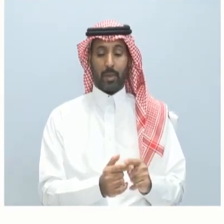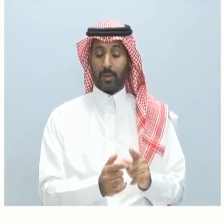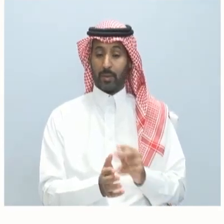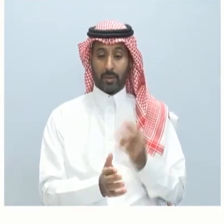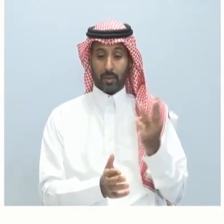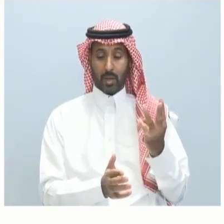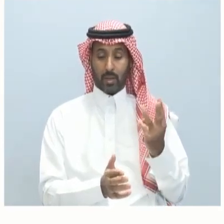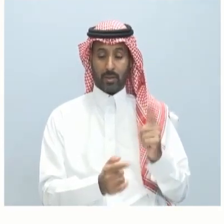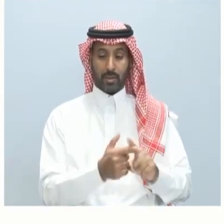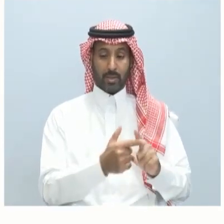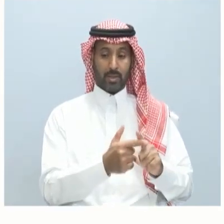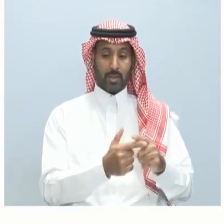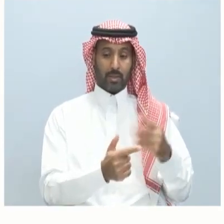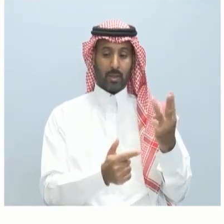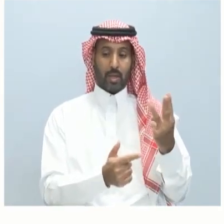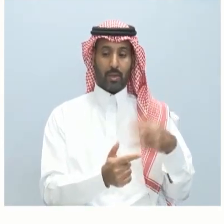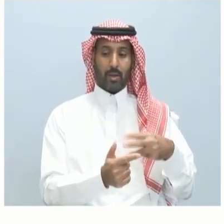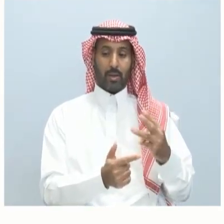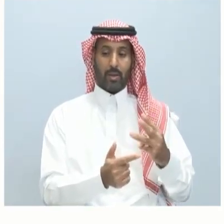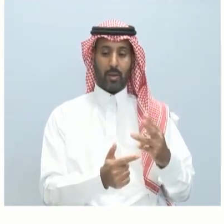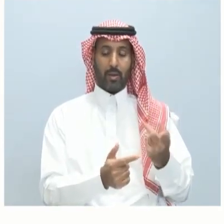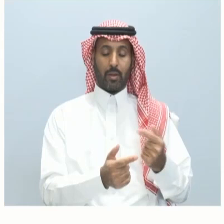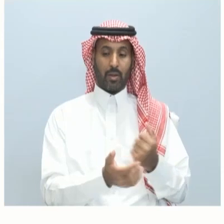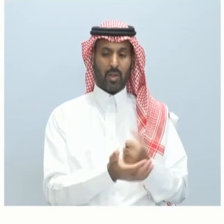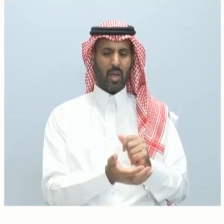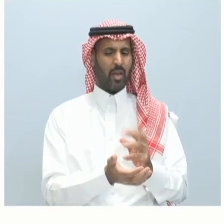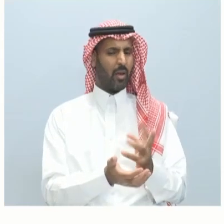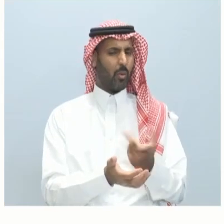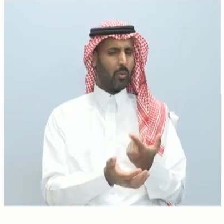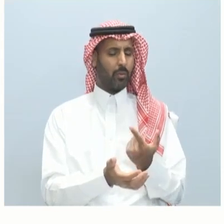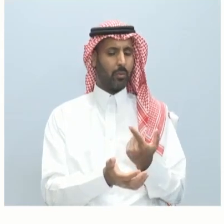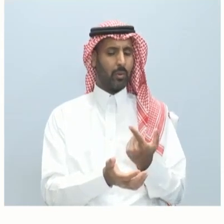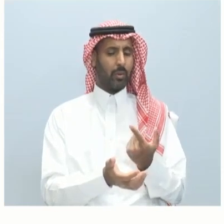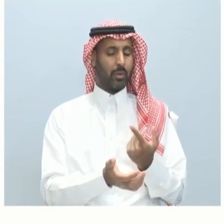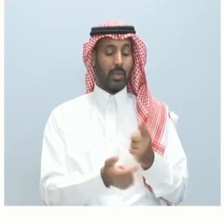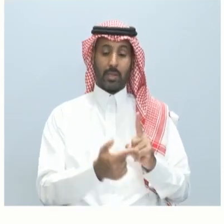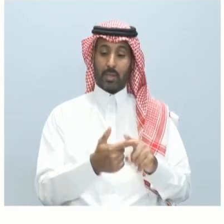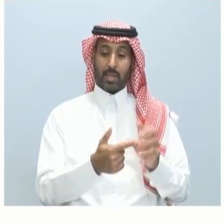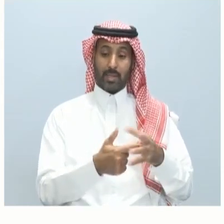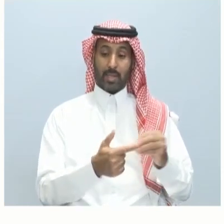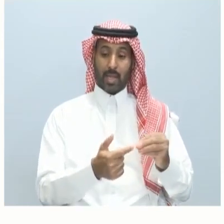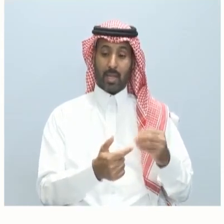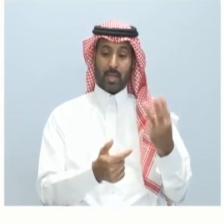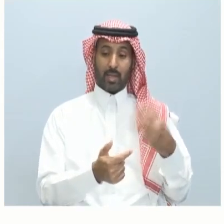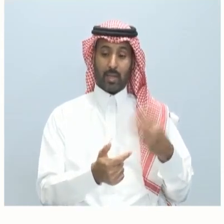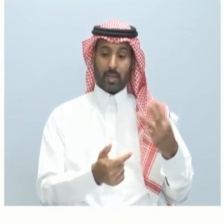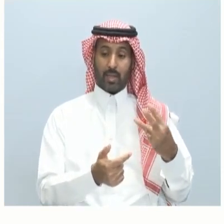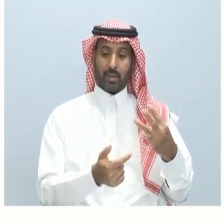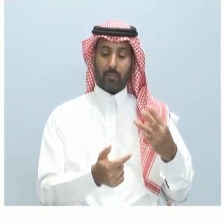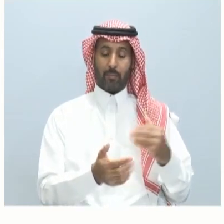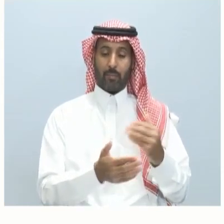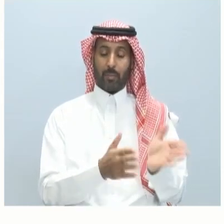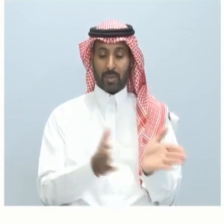الطرف زياده هنا 33 لكي نتخلص منها ماذا نفعل نعم سوف نطرح من هذا الطرف 33